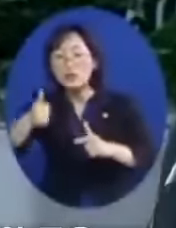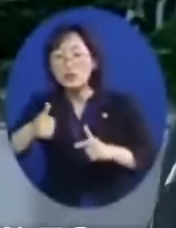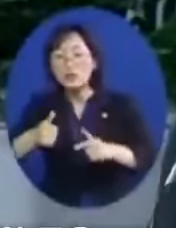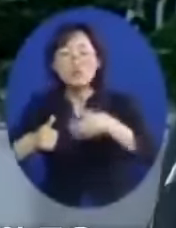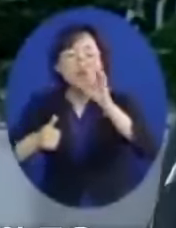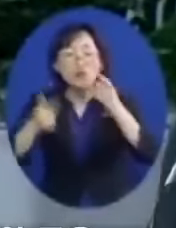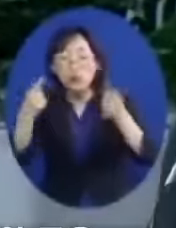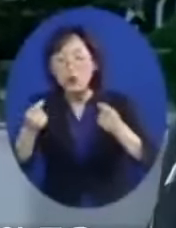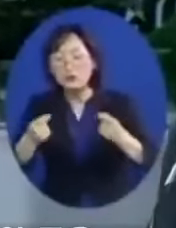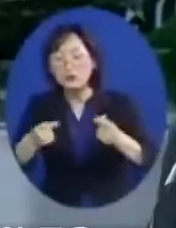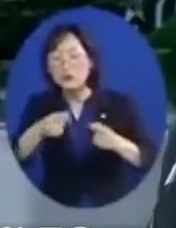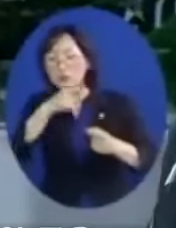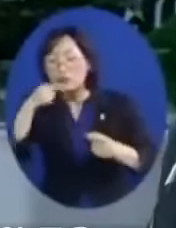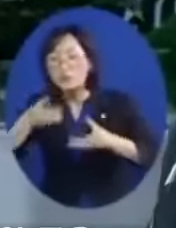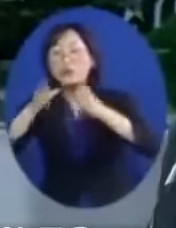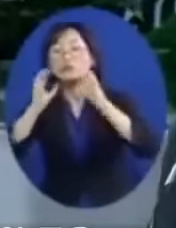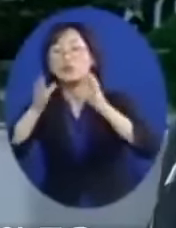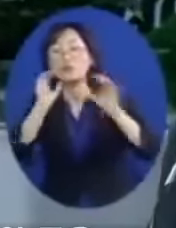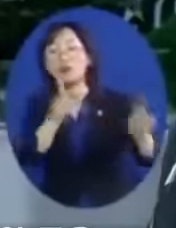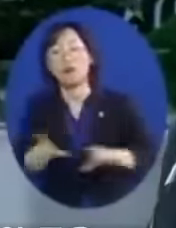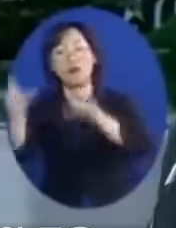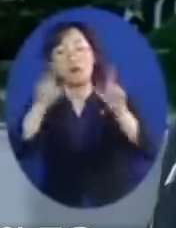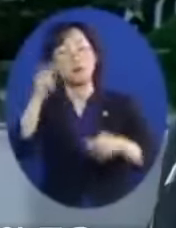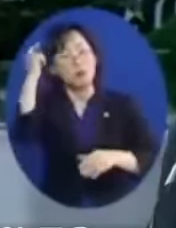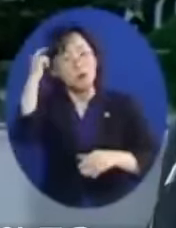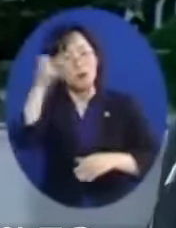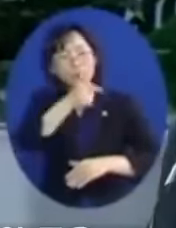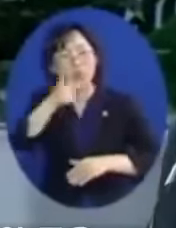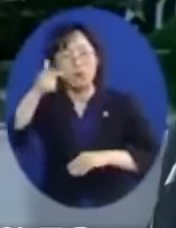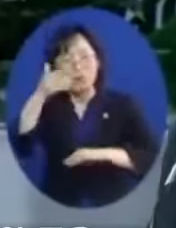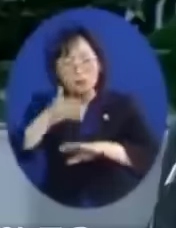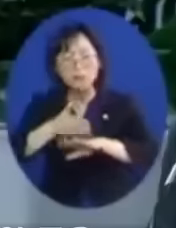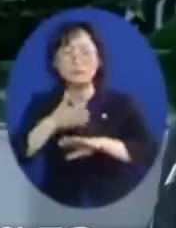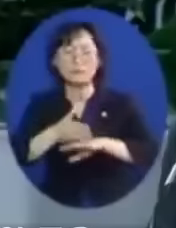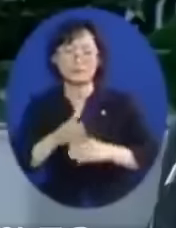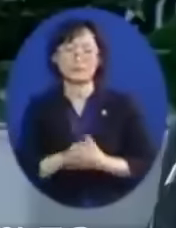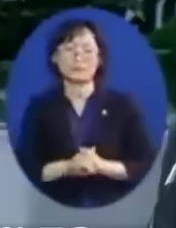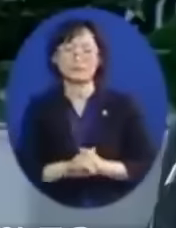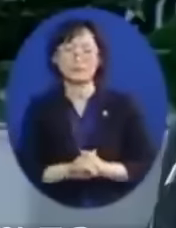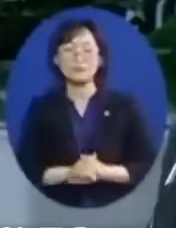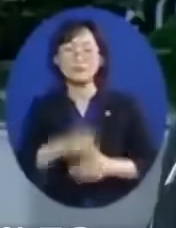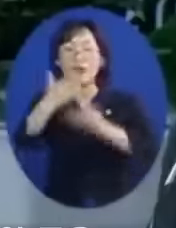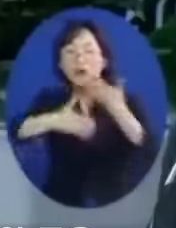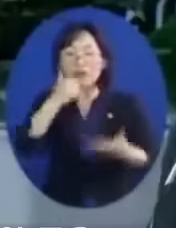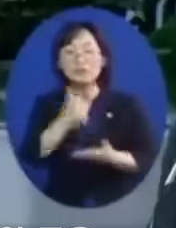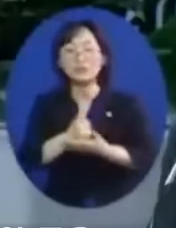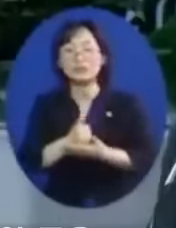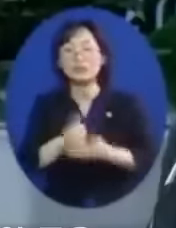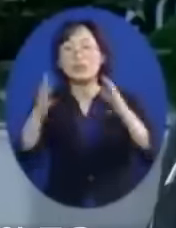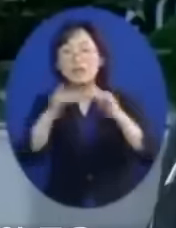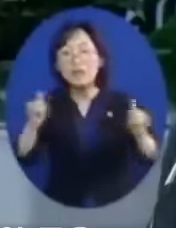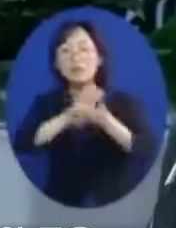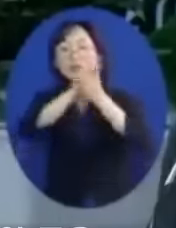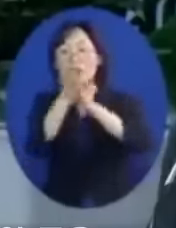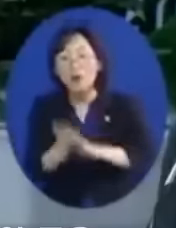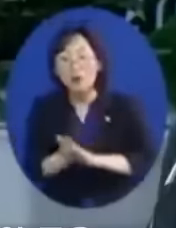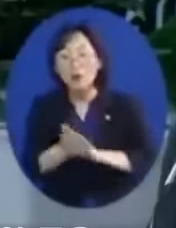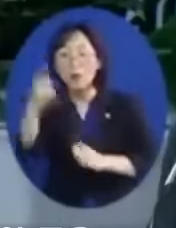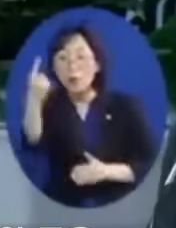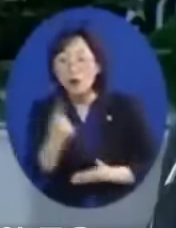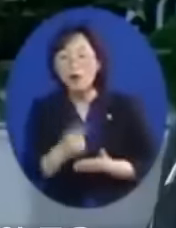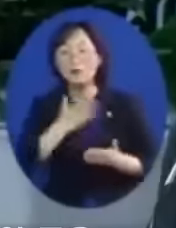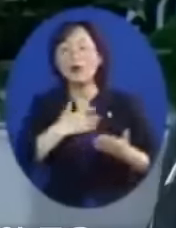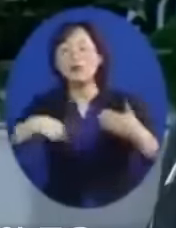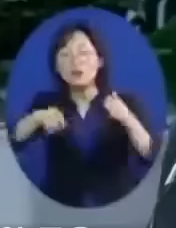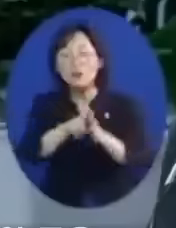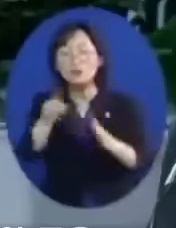피를 마시고 산다니 이렇게 황송할 수가 어디 있습니까? 하나님이 사람이 되어 오셔서 날 위하여